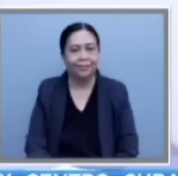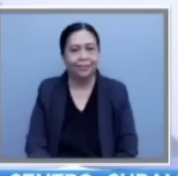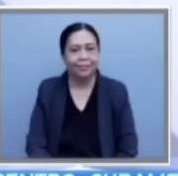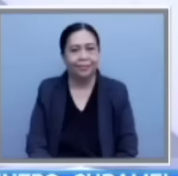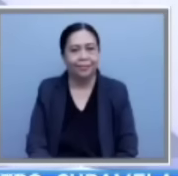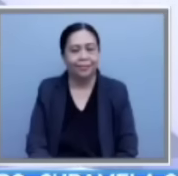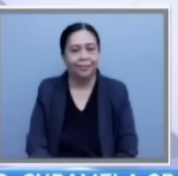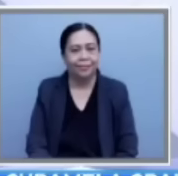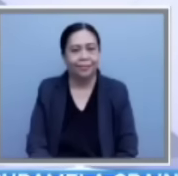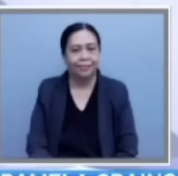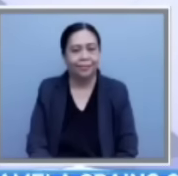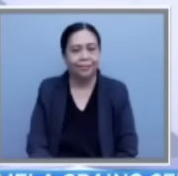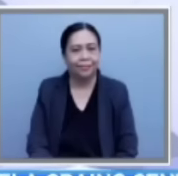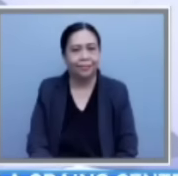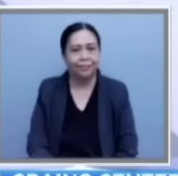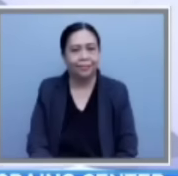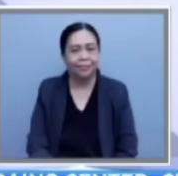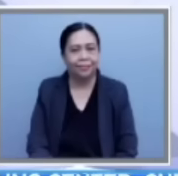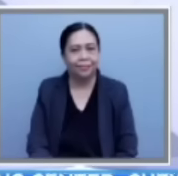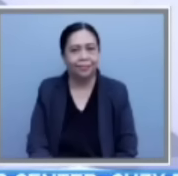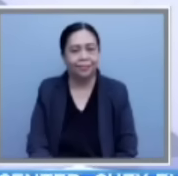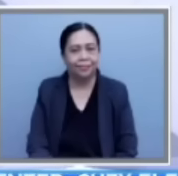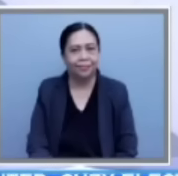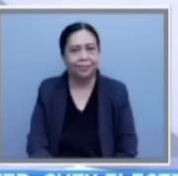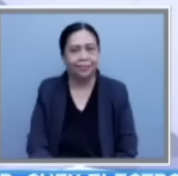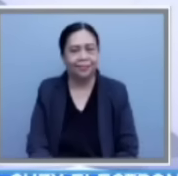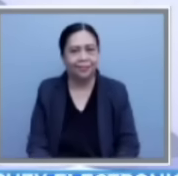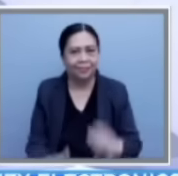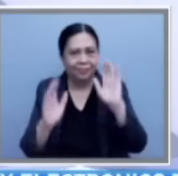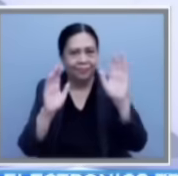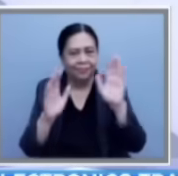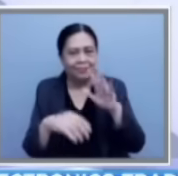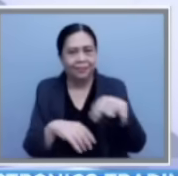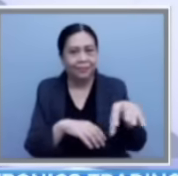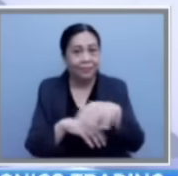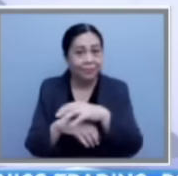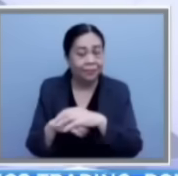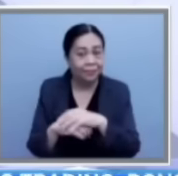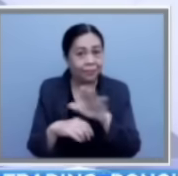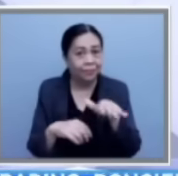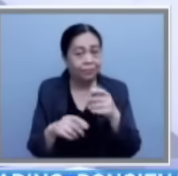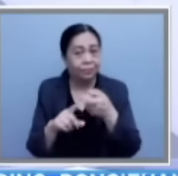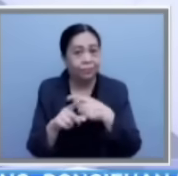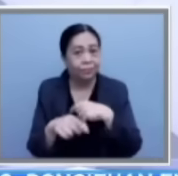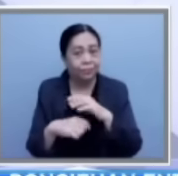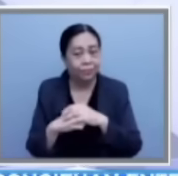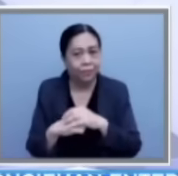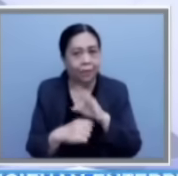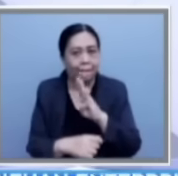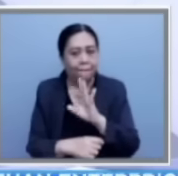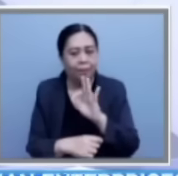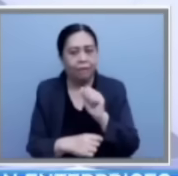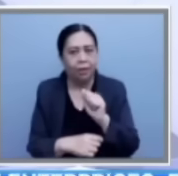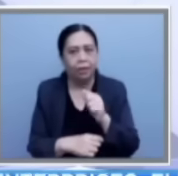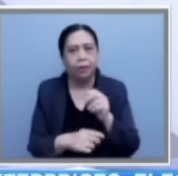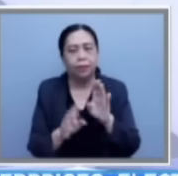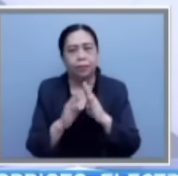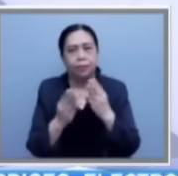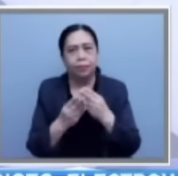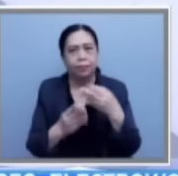kayo Naku Oo na mga kapitbahay o na ha abiso po mula sa bfar of Bureau of fisheries and aquatic